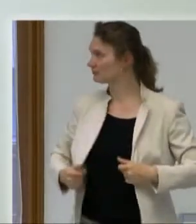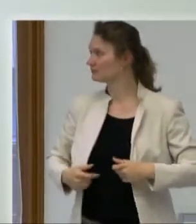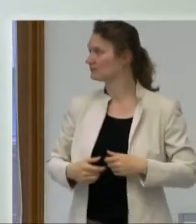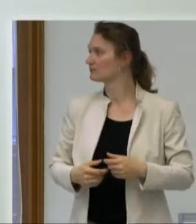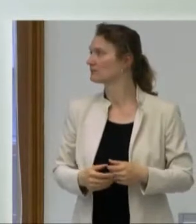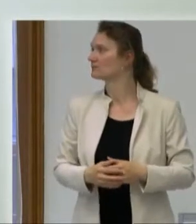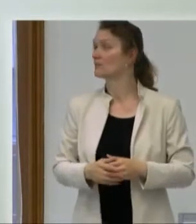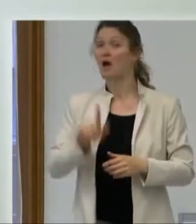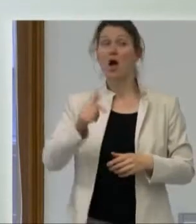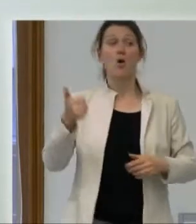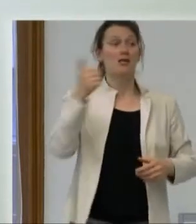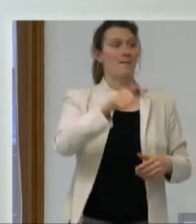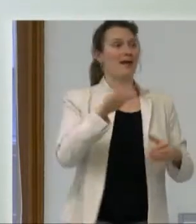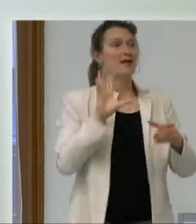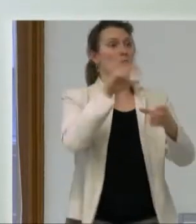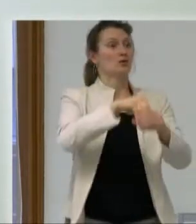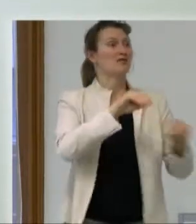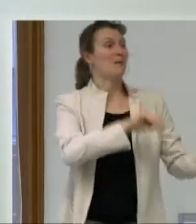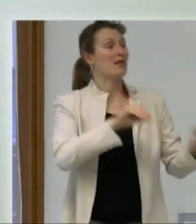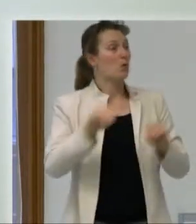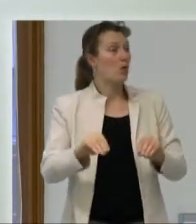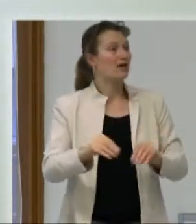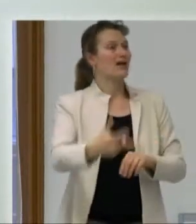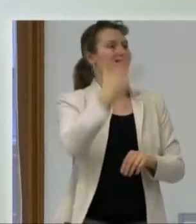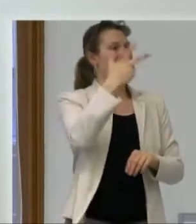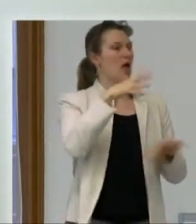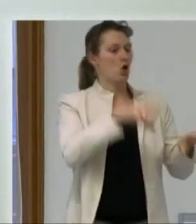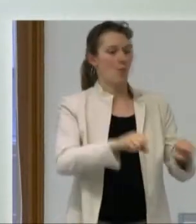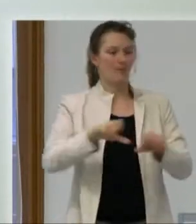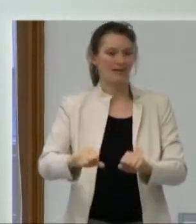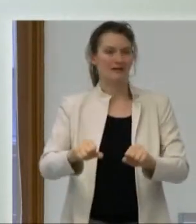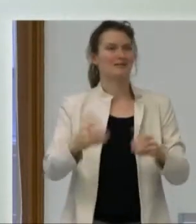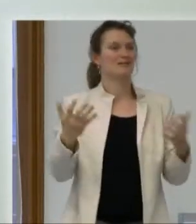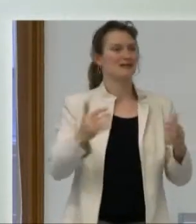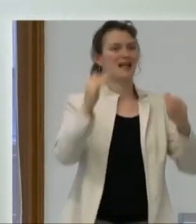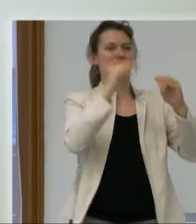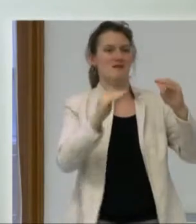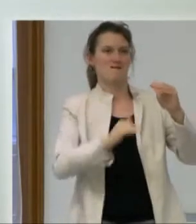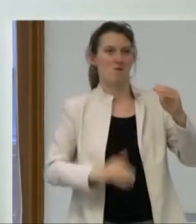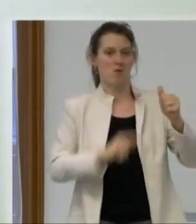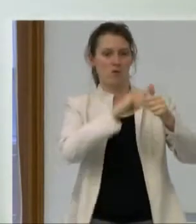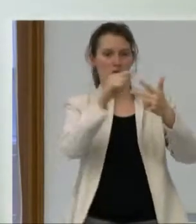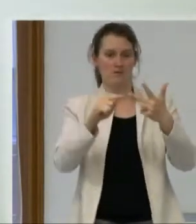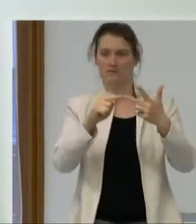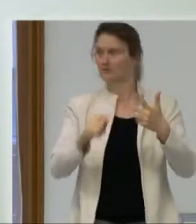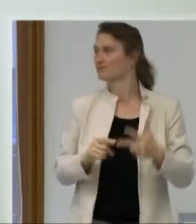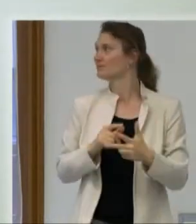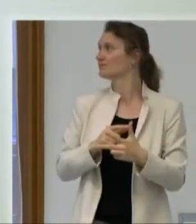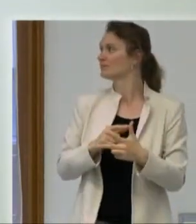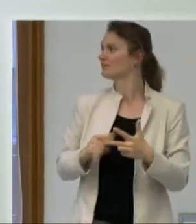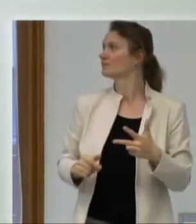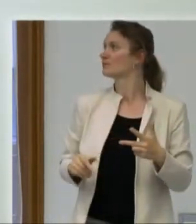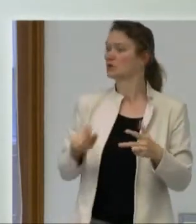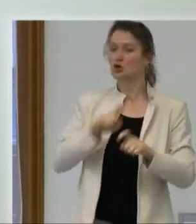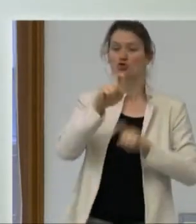Dementsprechend wären auch in einer inklusiven Pädagogik, in der Lehrerbildung, drei Kompetenzniveaus zu vermitteln. Eben